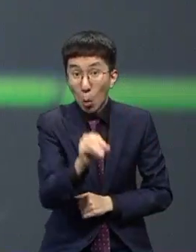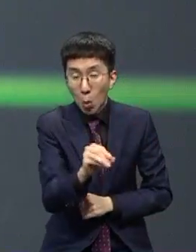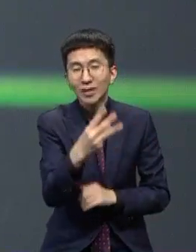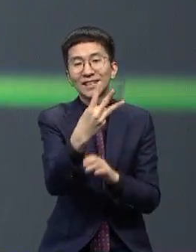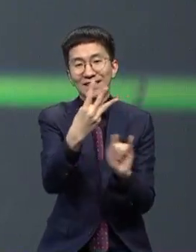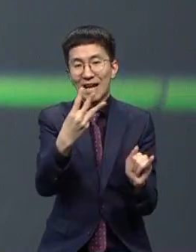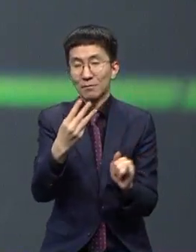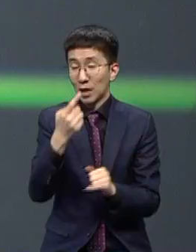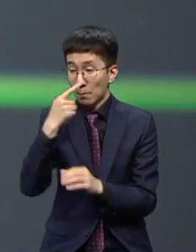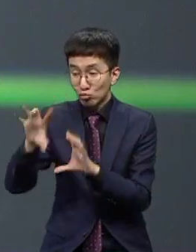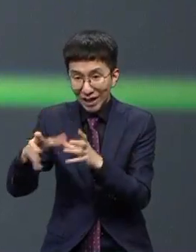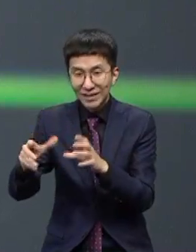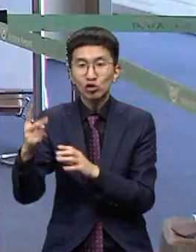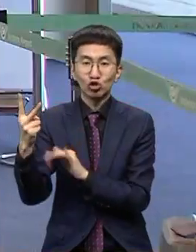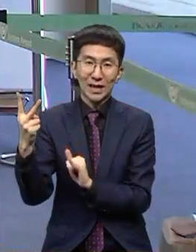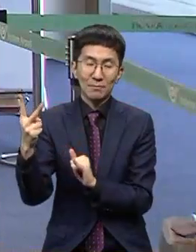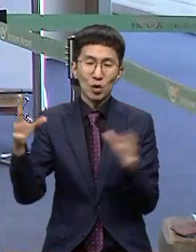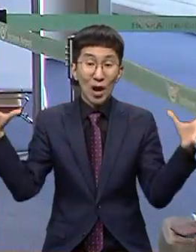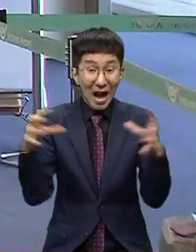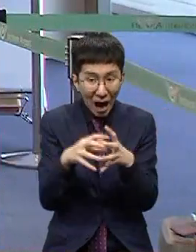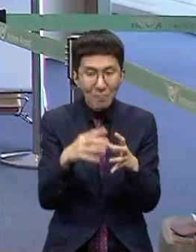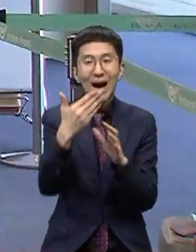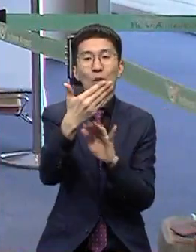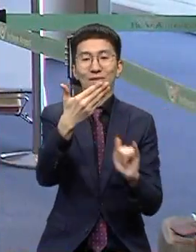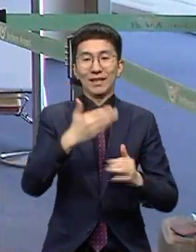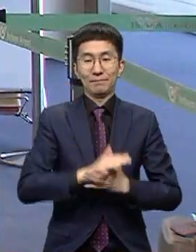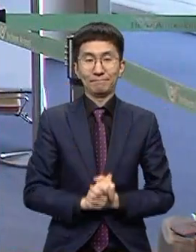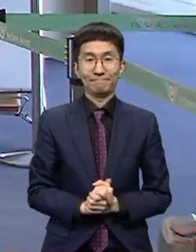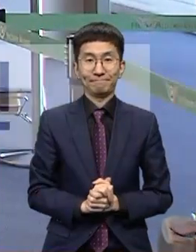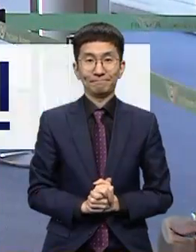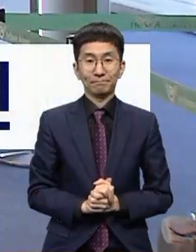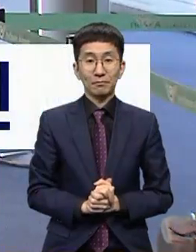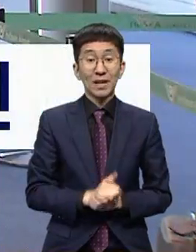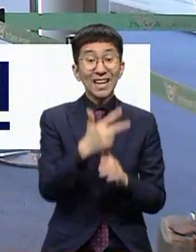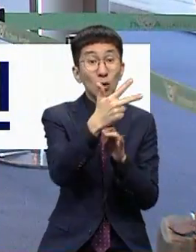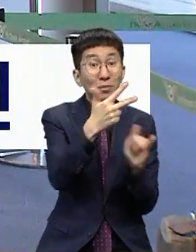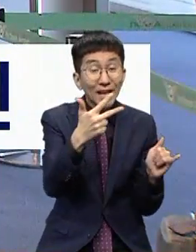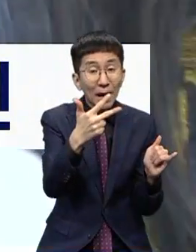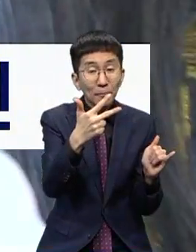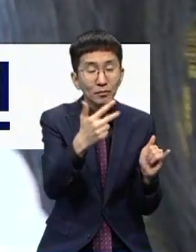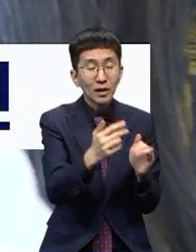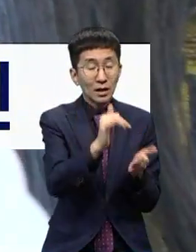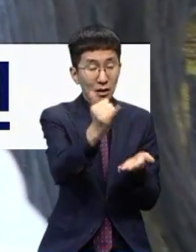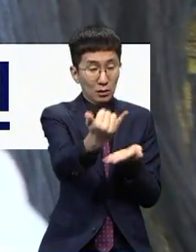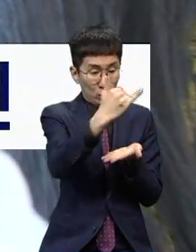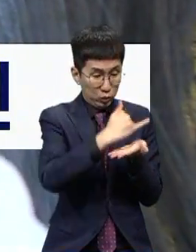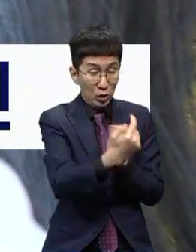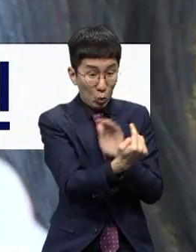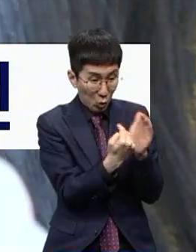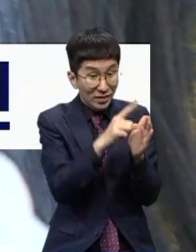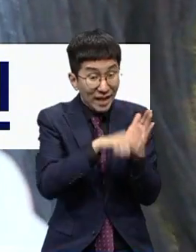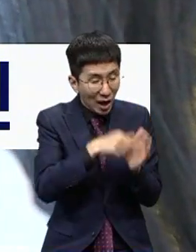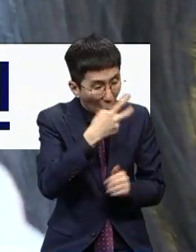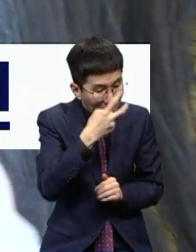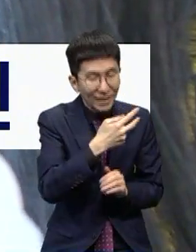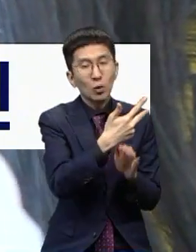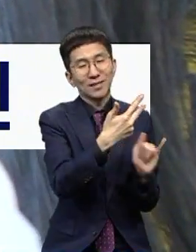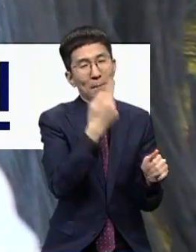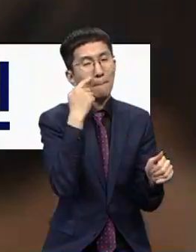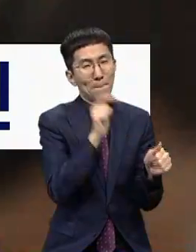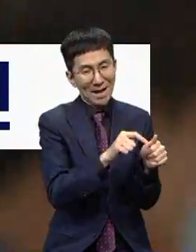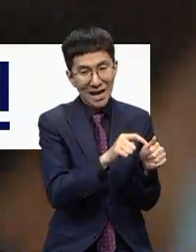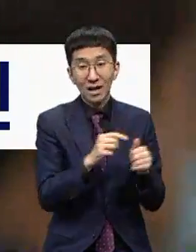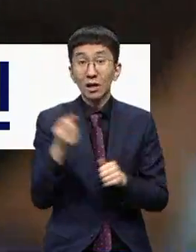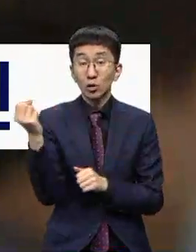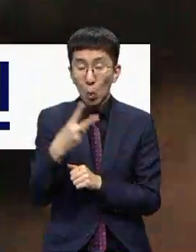브라질 변이 2명 등 모두 9명이 입니다 7명은 검역 단계에서 다른 2명은 입국 후 검사에서